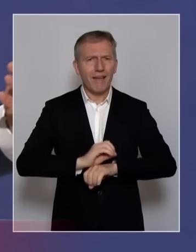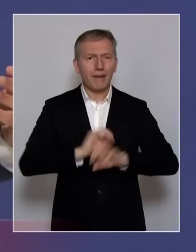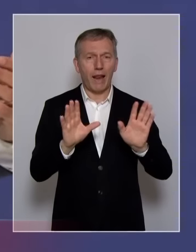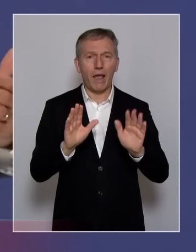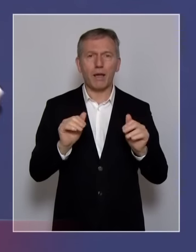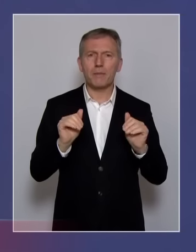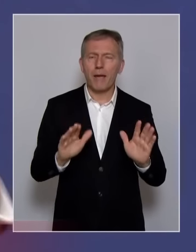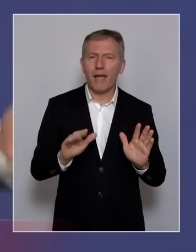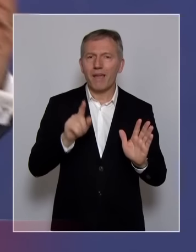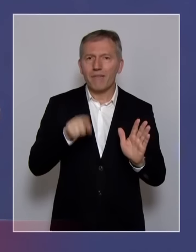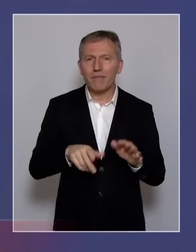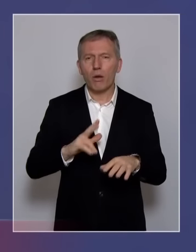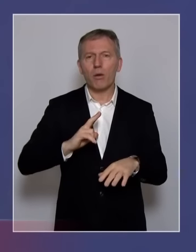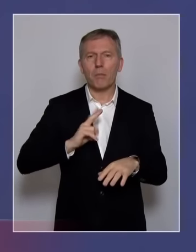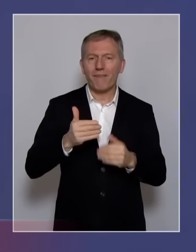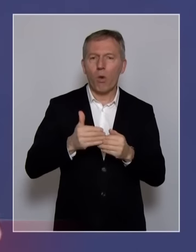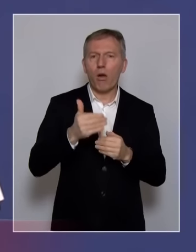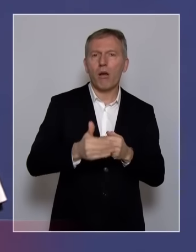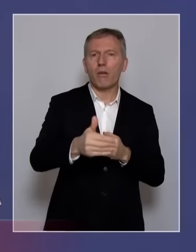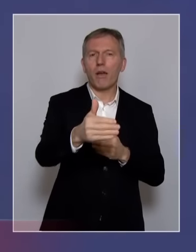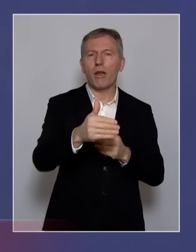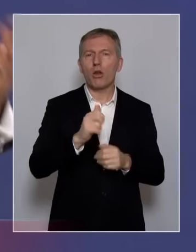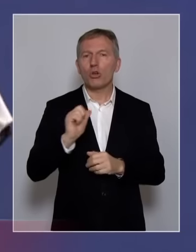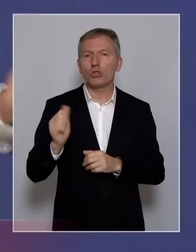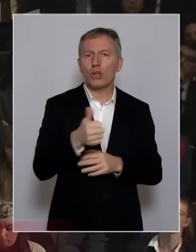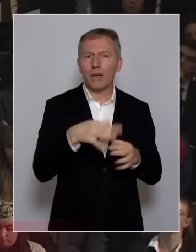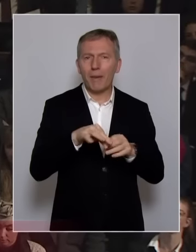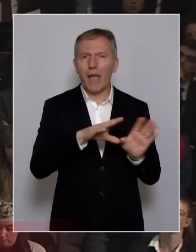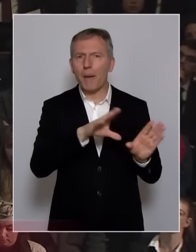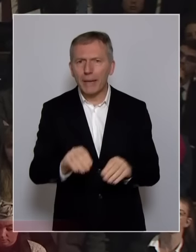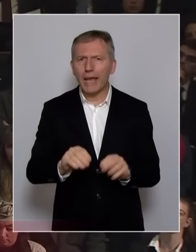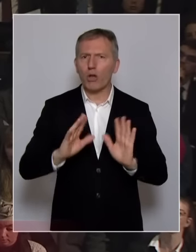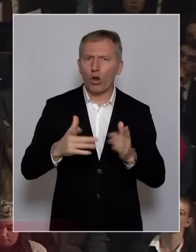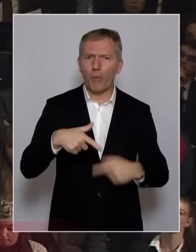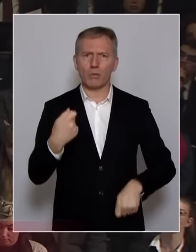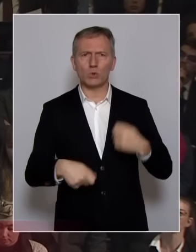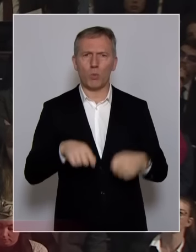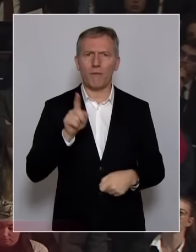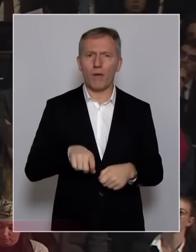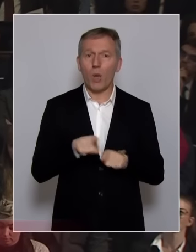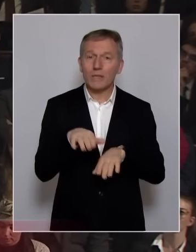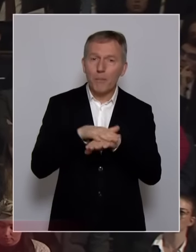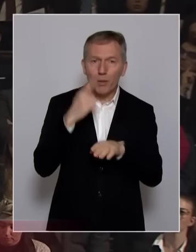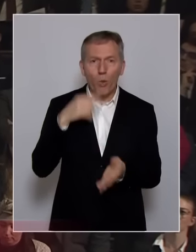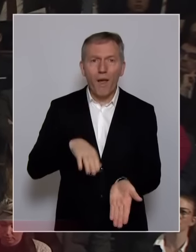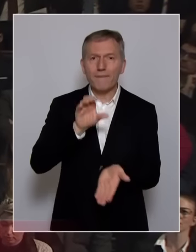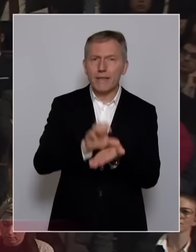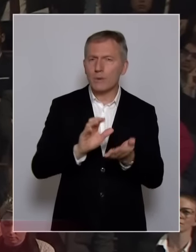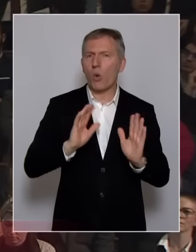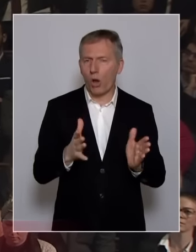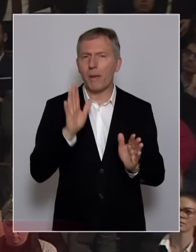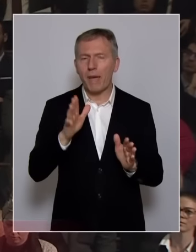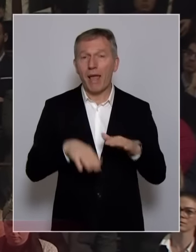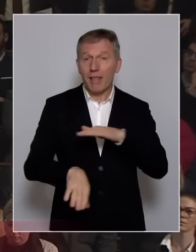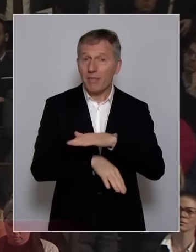maintenant, il nous faut prévoir les flexibilités d'application dans chaque pays et surtout la politique d'investissement qui va avec. Mais nous avons posé